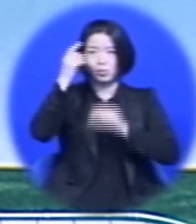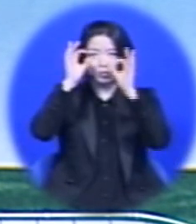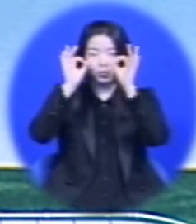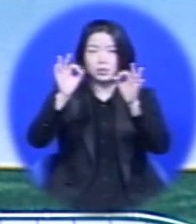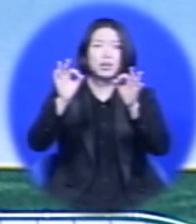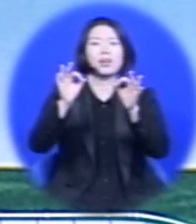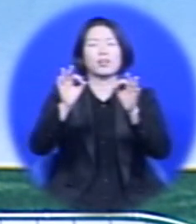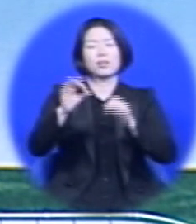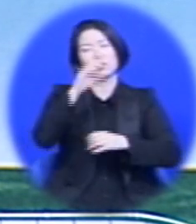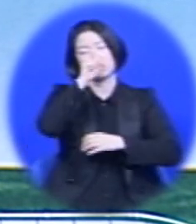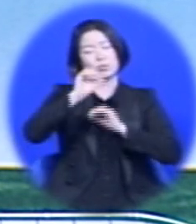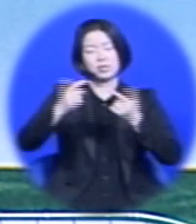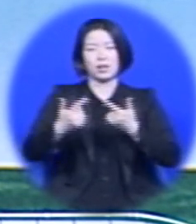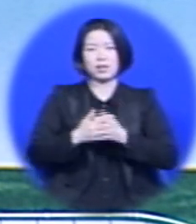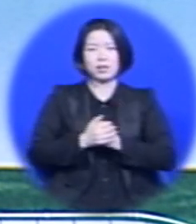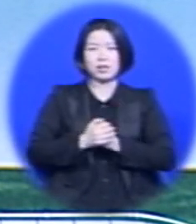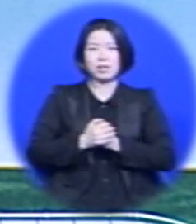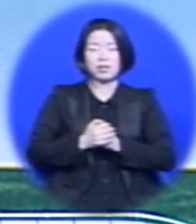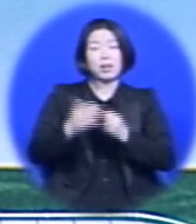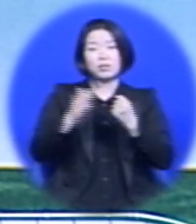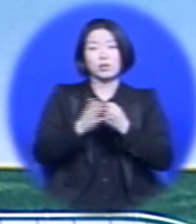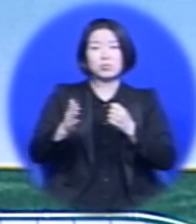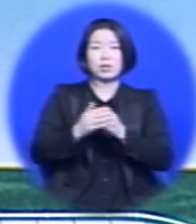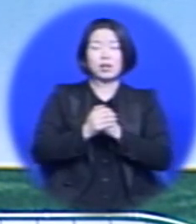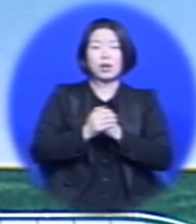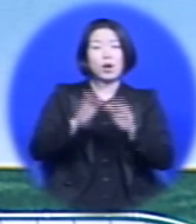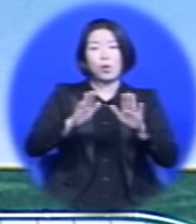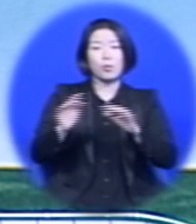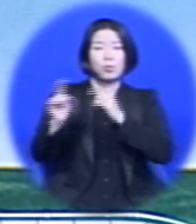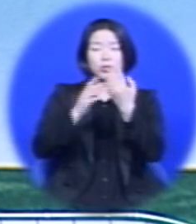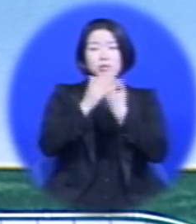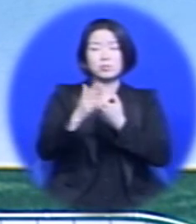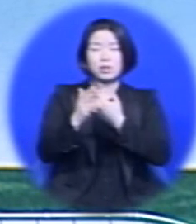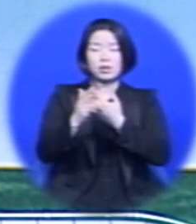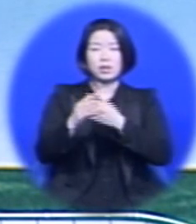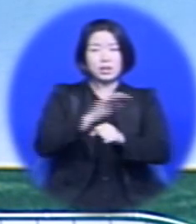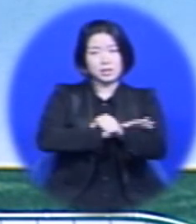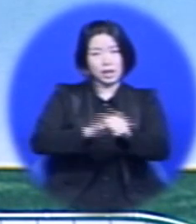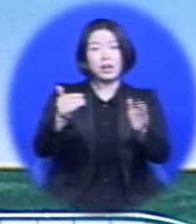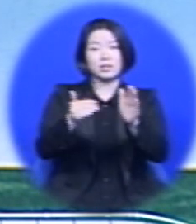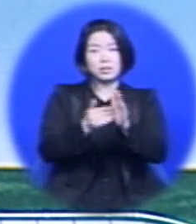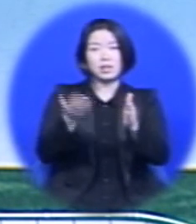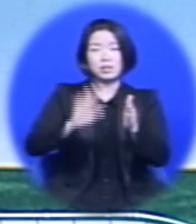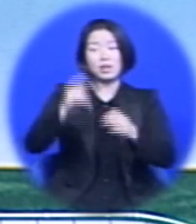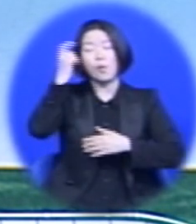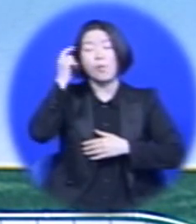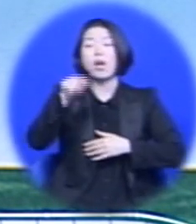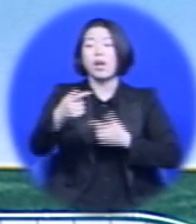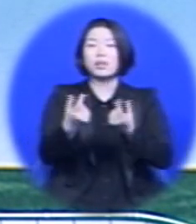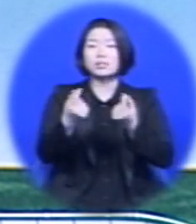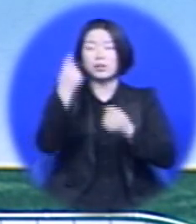얼굴이 안 좋아요 그래서 제가 오늘 집회가 끝나고 부흥회가 잘 마쳤는데 왜 그런